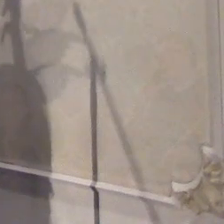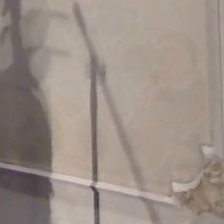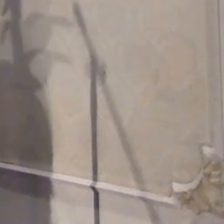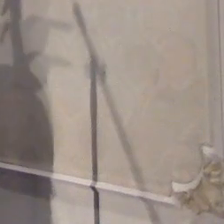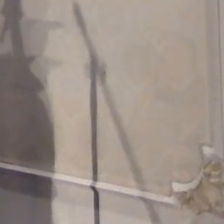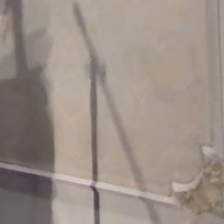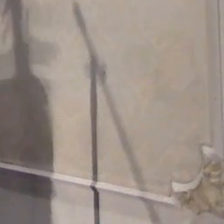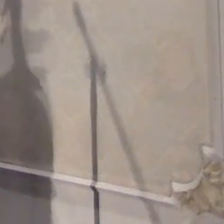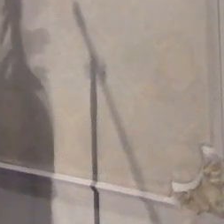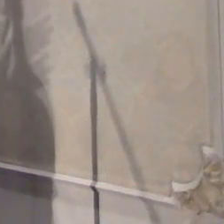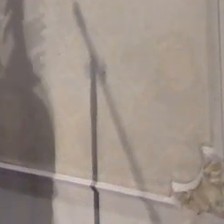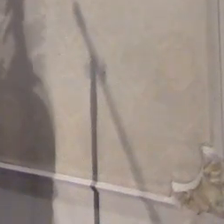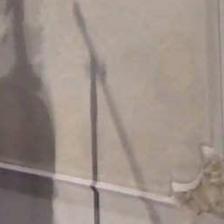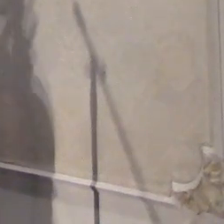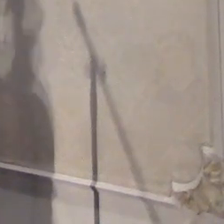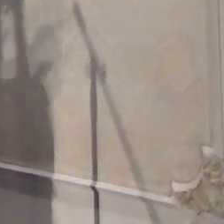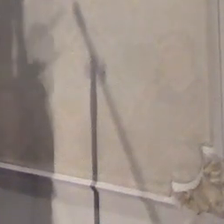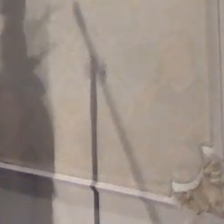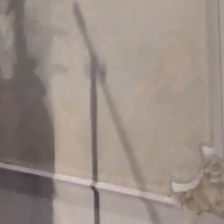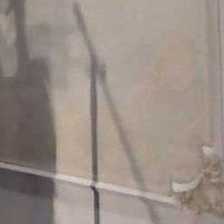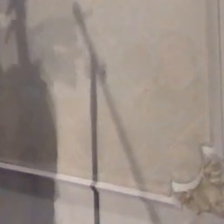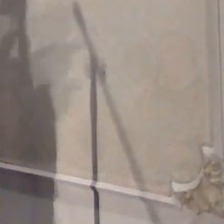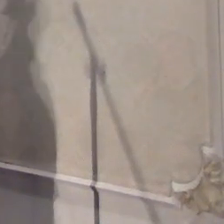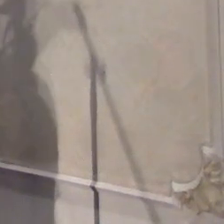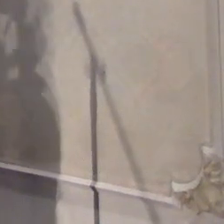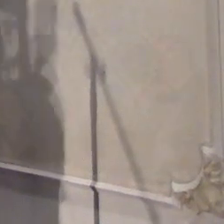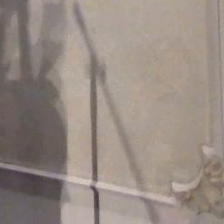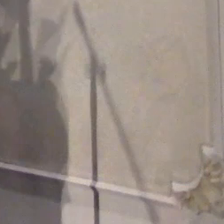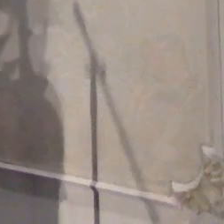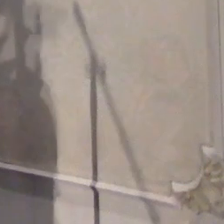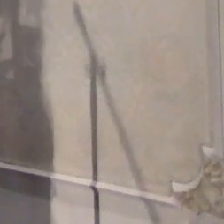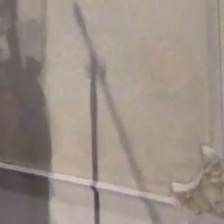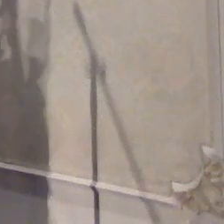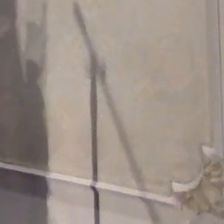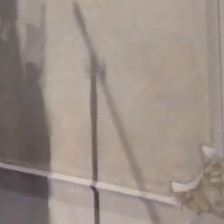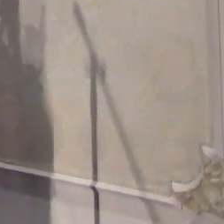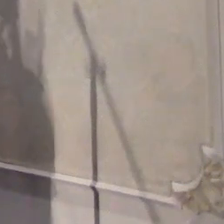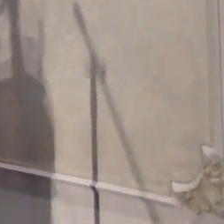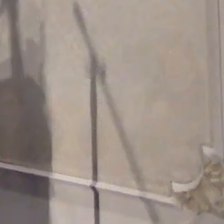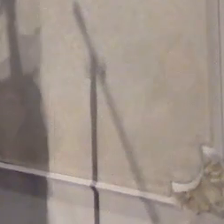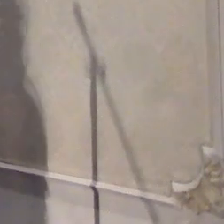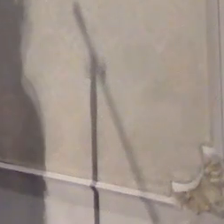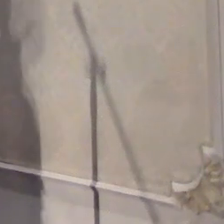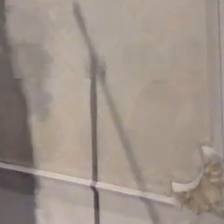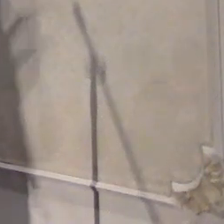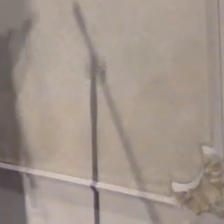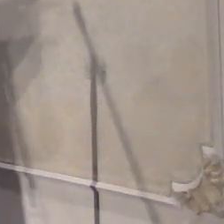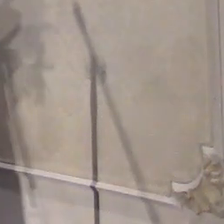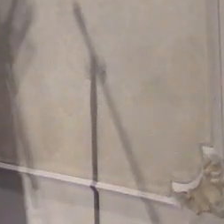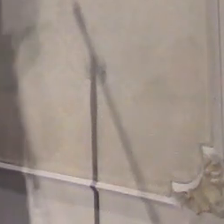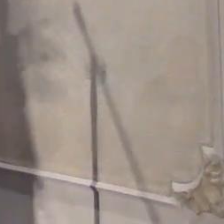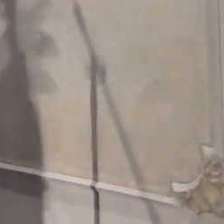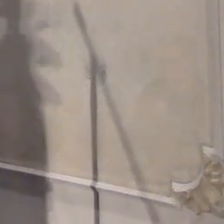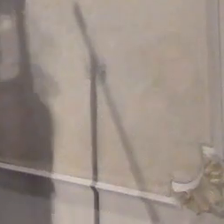grande attività che ruotavano intorno alla musica contemporanea e anche io entra in conservatore nel 70 e non c'era ancora una